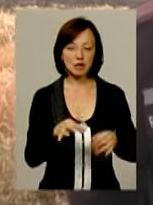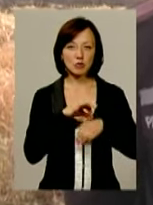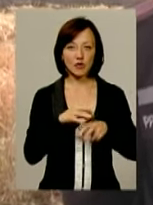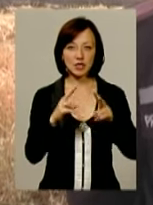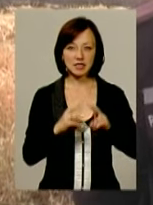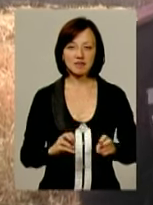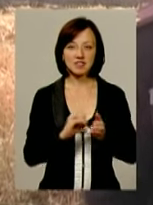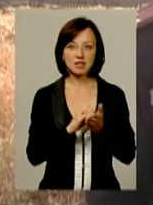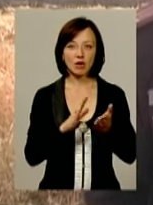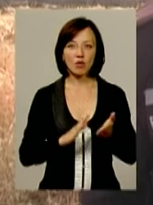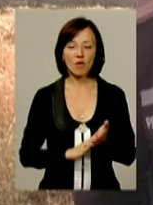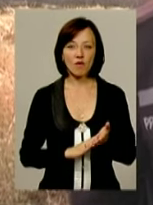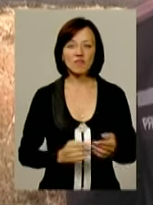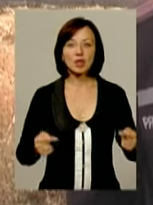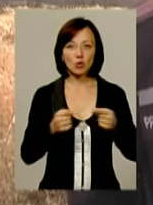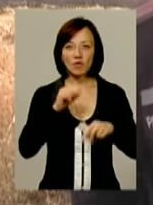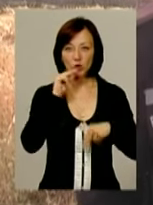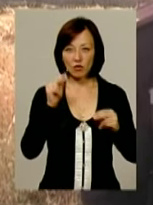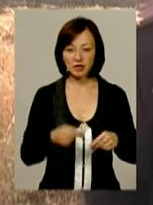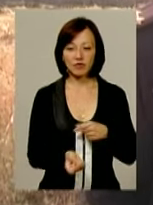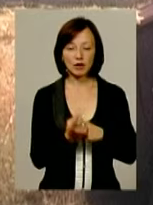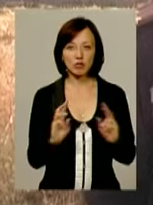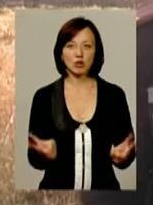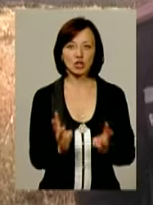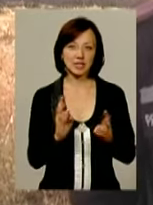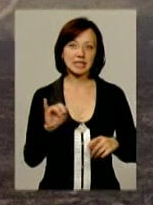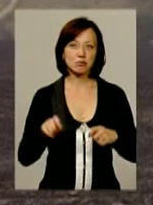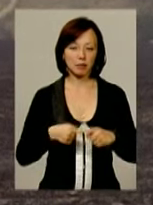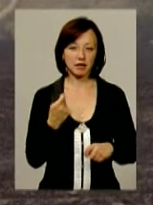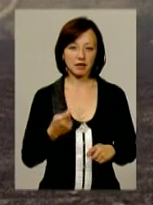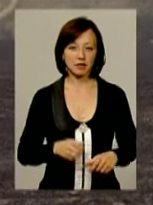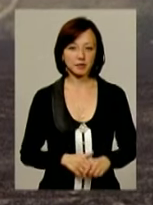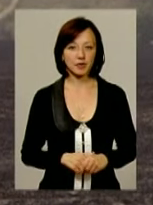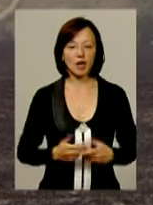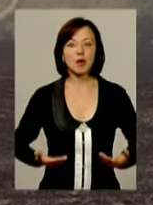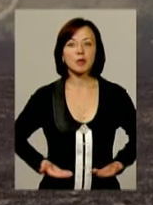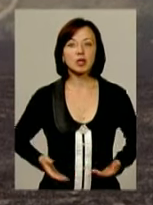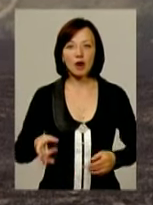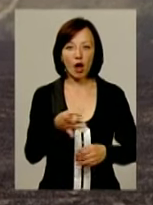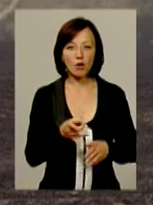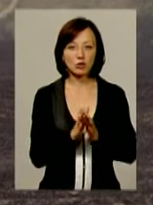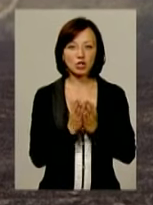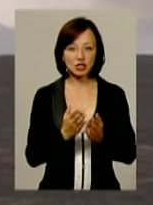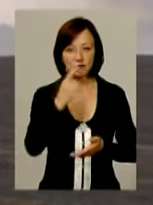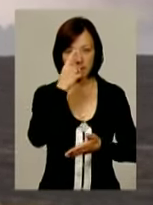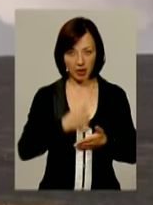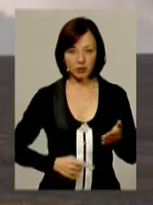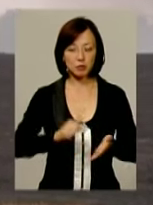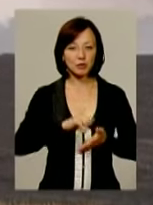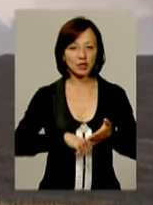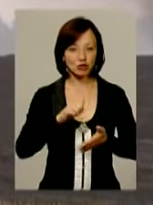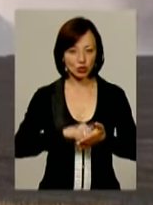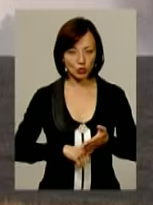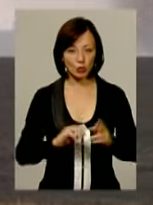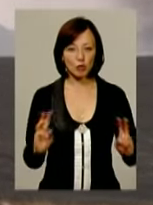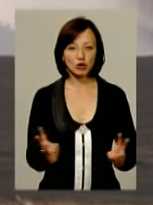щодо встановлення винуватців, виникнення пожежі та завданих збитків. Мешканці мікрорайону Книжківці переконані, що причиною пожежі на